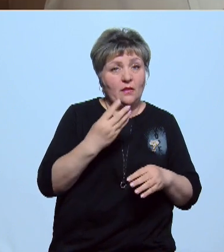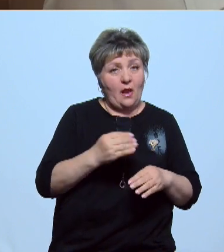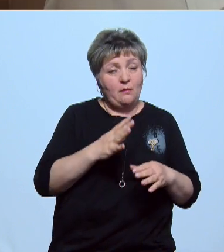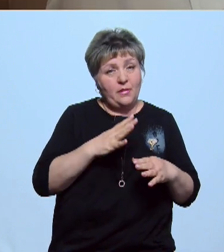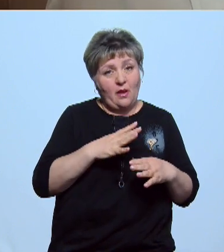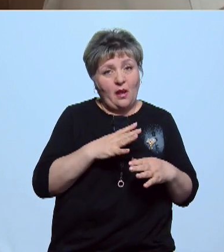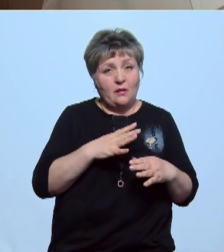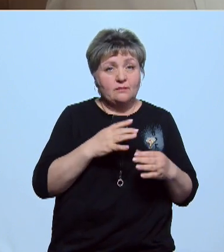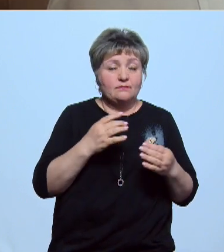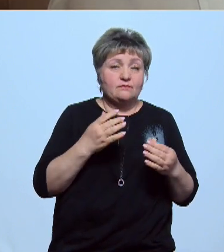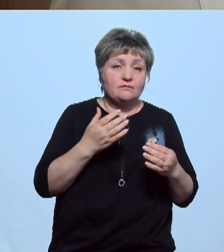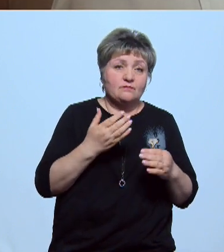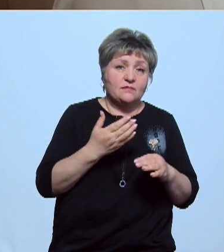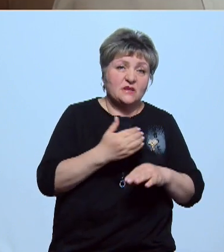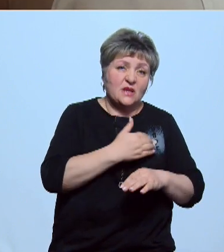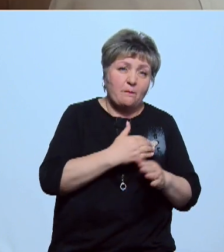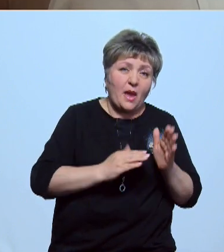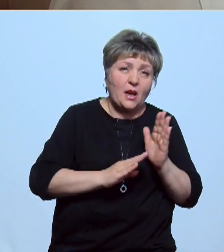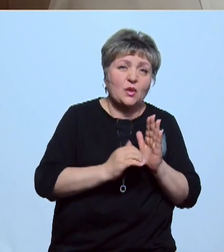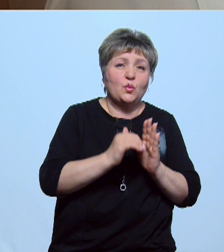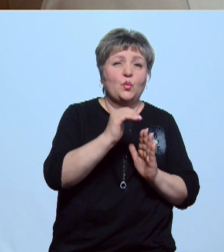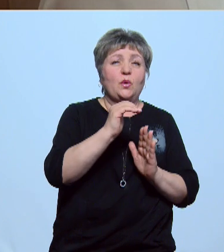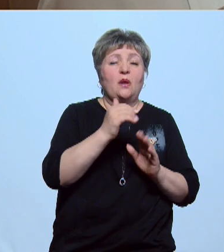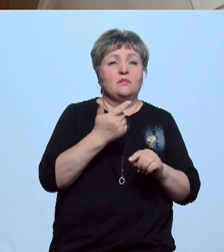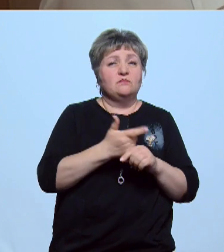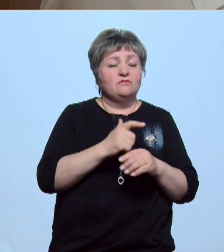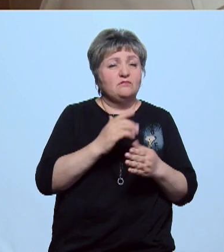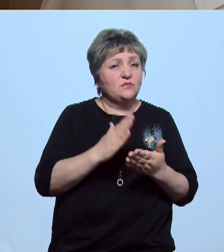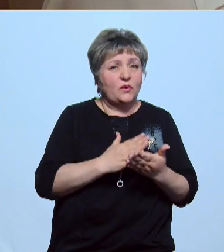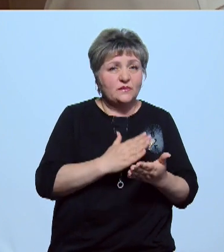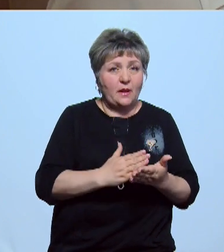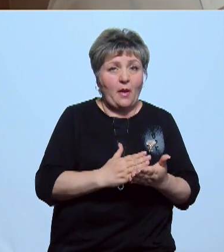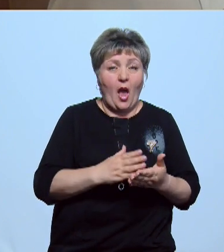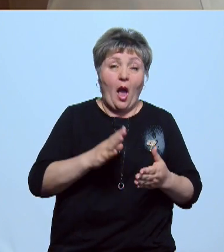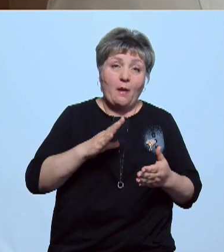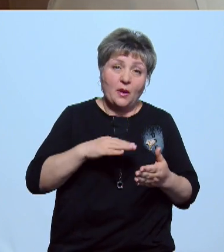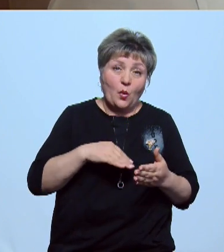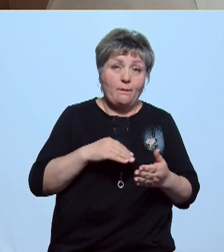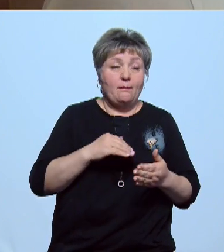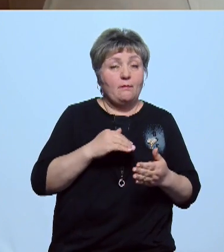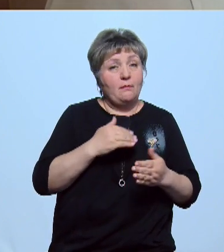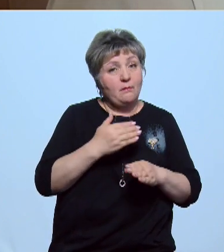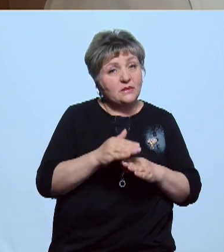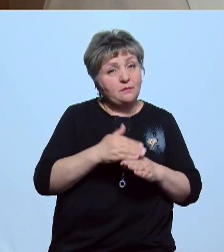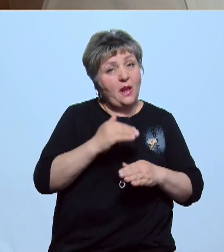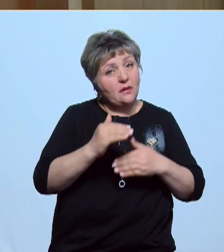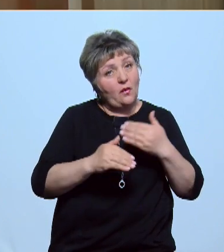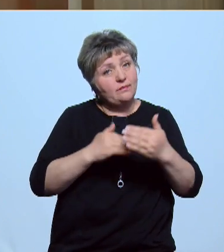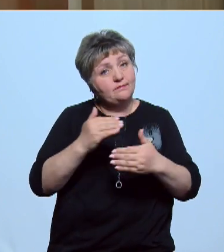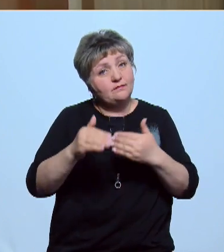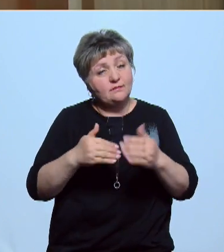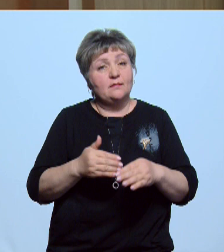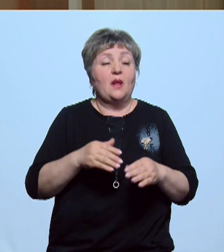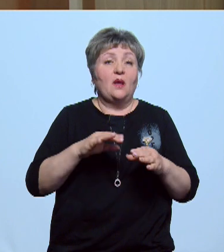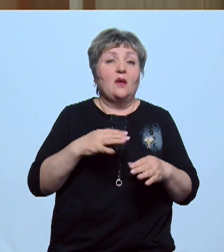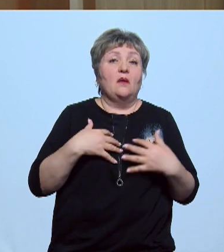в бреду и с температурой и совсем. Ну, а потом, ну, как бы так вот постепенно выходили.